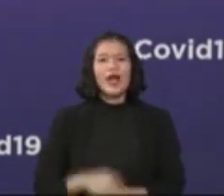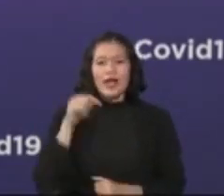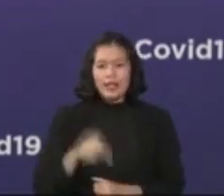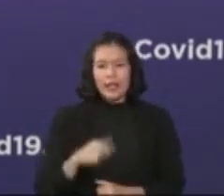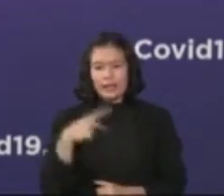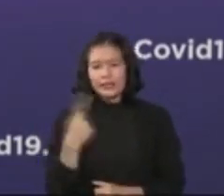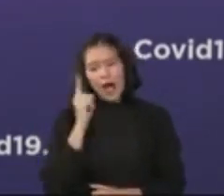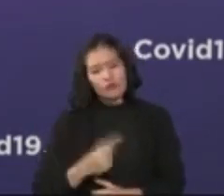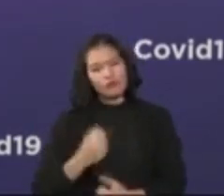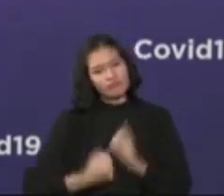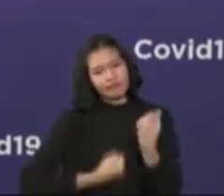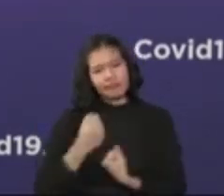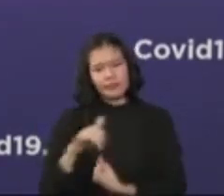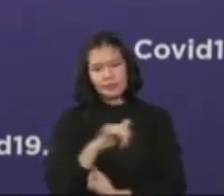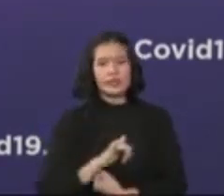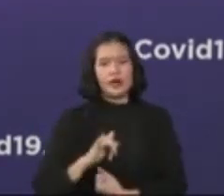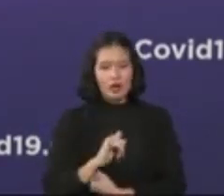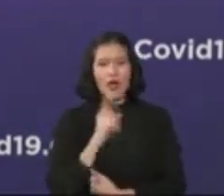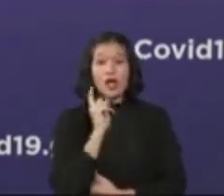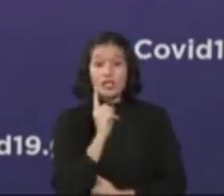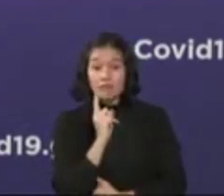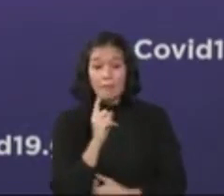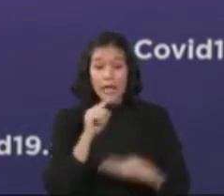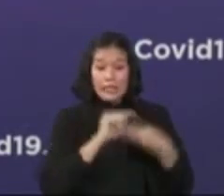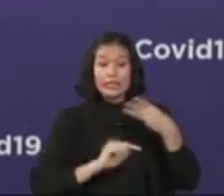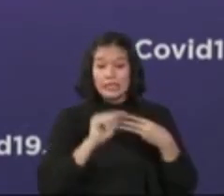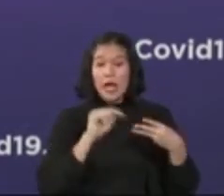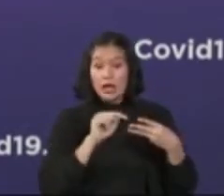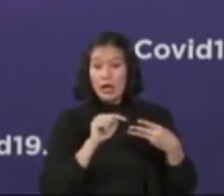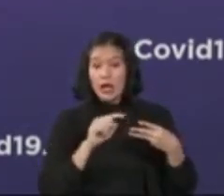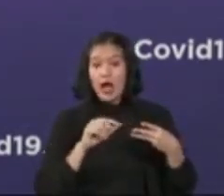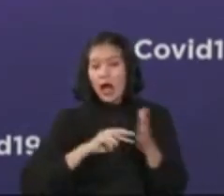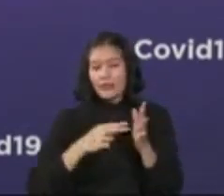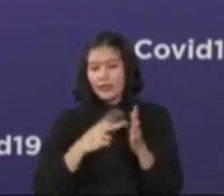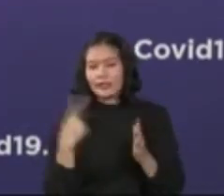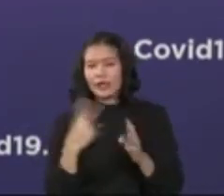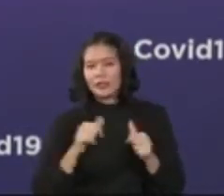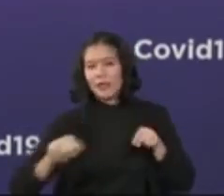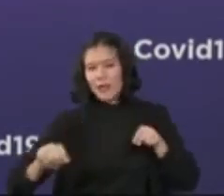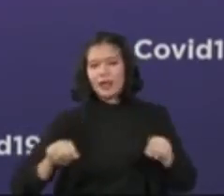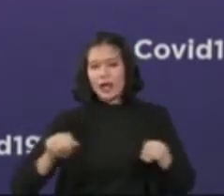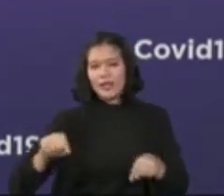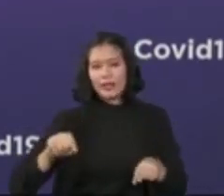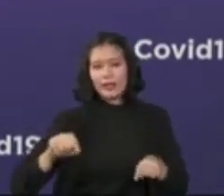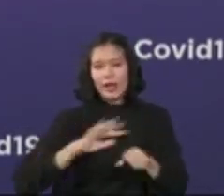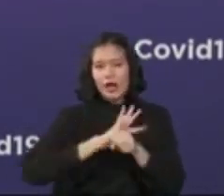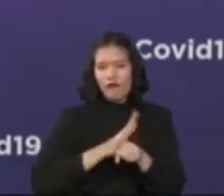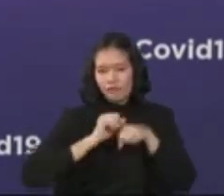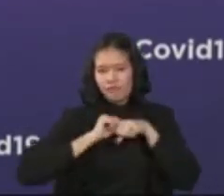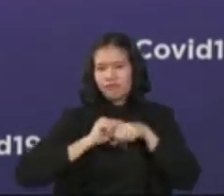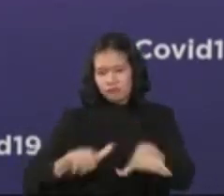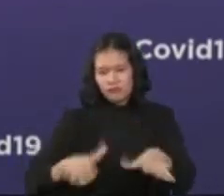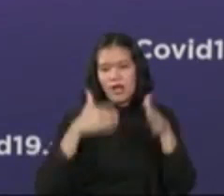kita lakukan secara bersama-sama, karena dengan cara seperti inilah kita akan bisa mengendalikan keseluruhan dampak di